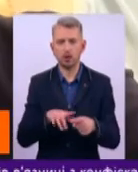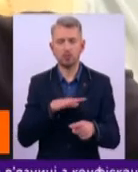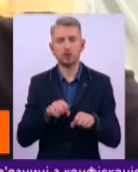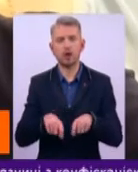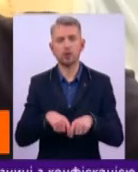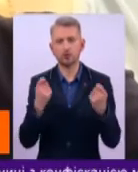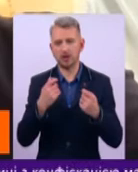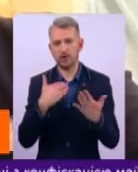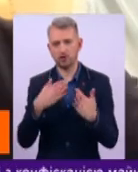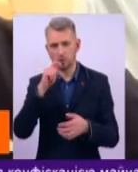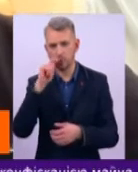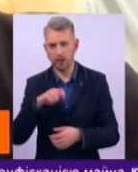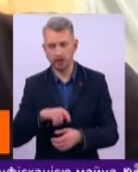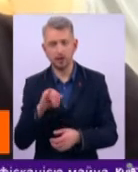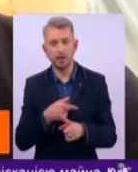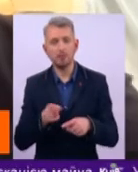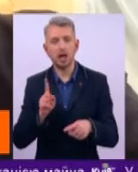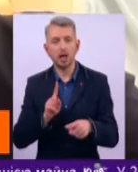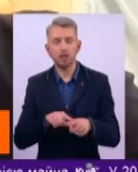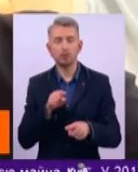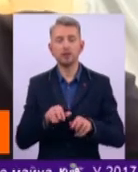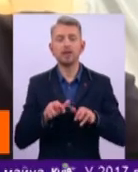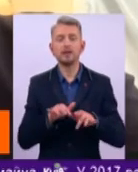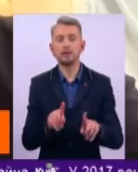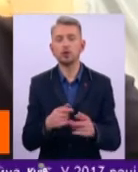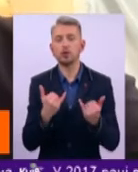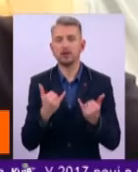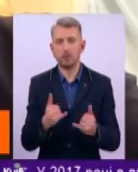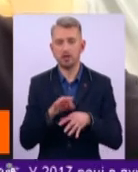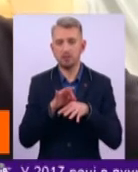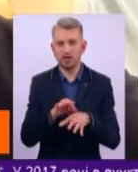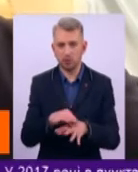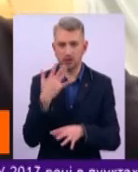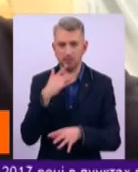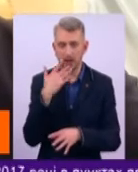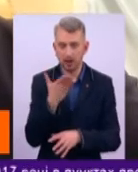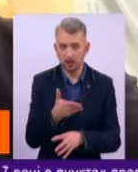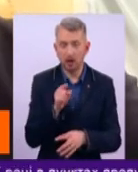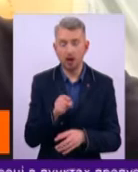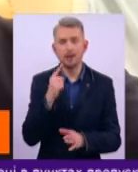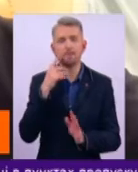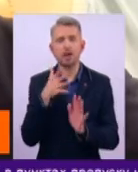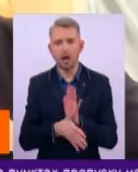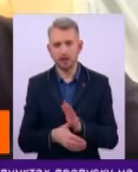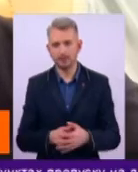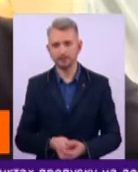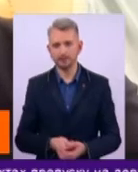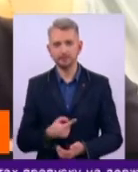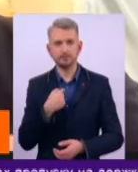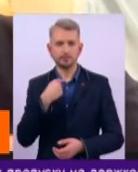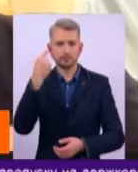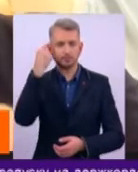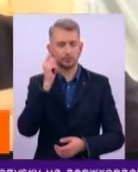в отношении Украины. И поэтому те действия, которые сегодня проводят Соединенные Штаты Америки, они понятны. Я думаю,